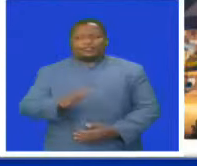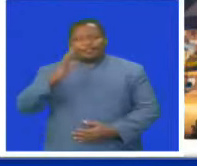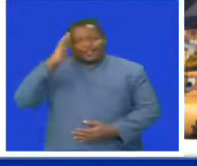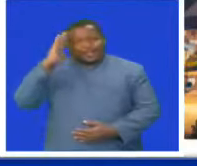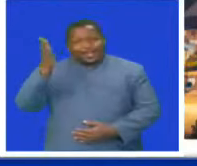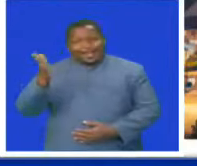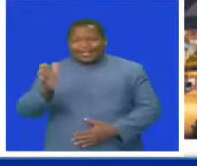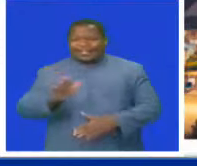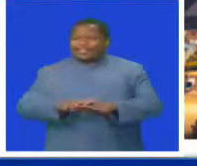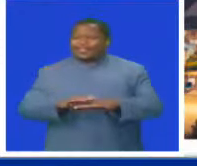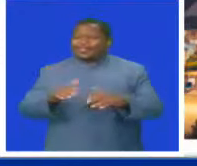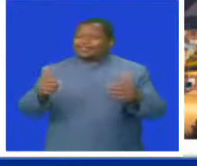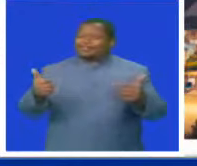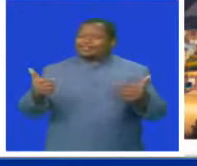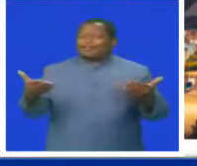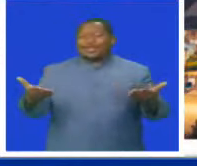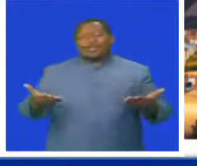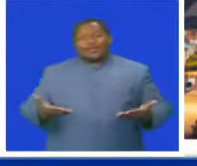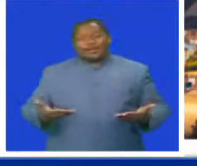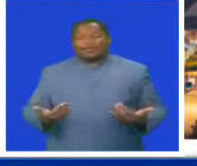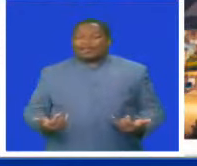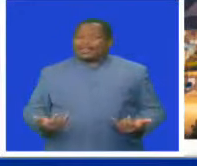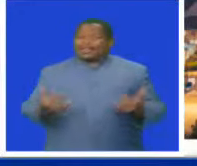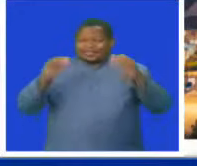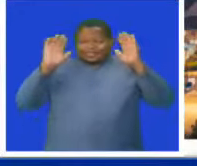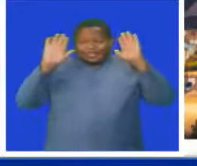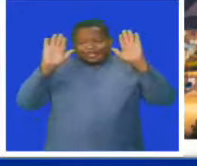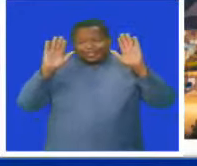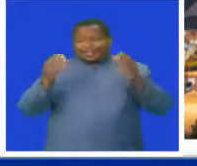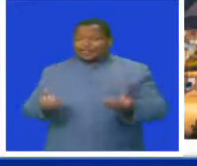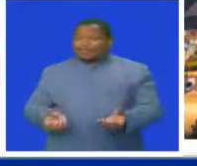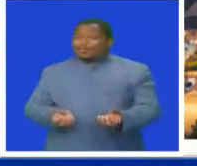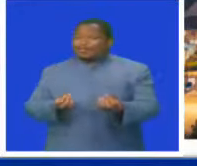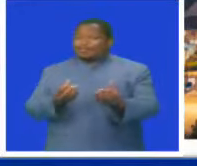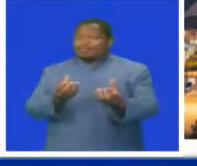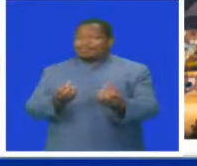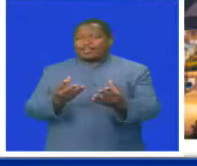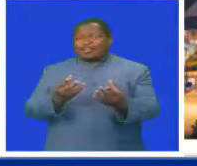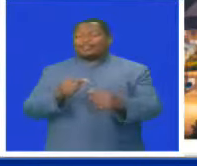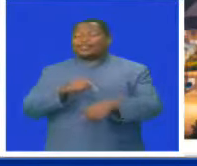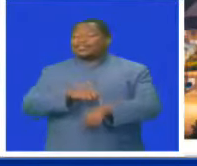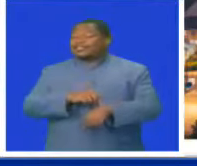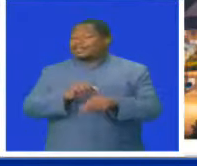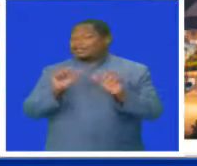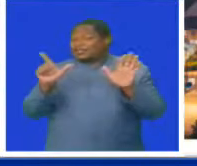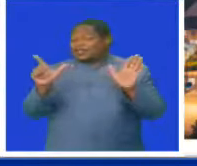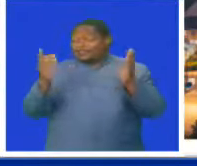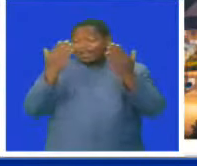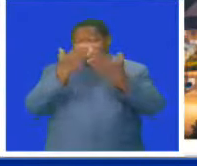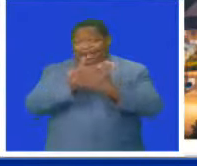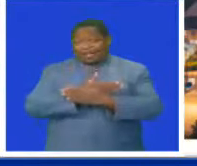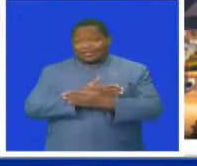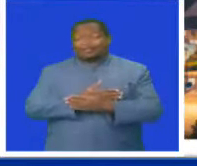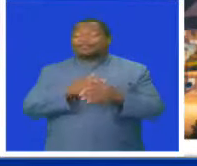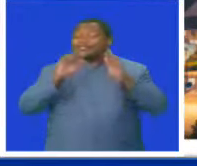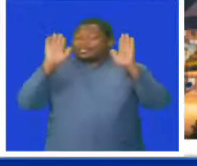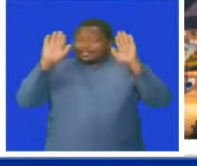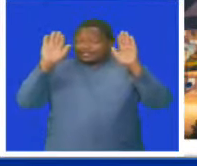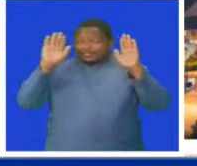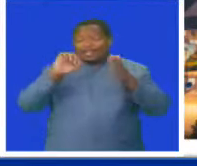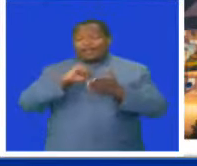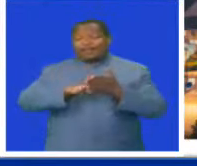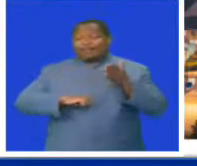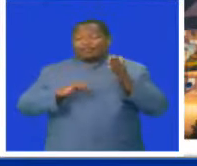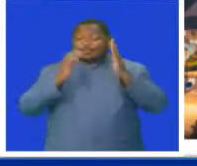Lishonile malanga mahle lishonile nebenkosi lenhle yemukulani tindzaba tensimbi yesikhombisa utetfulelwa umsakato